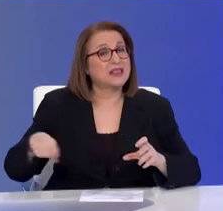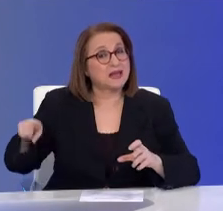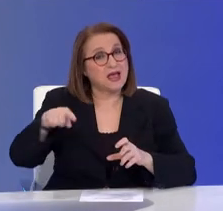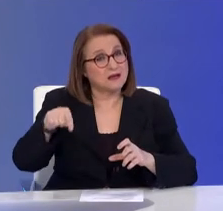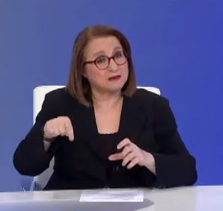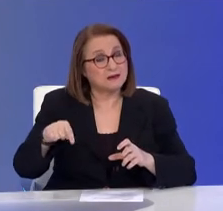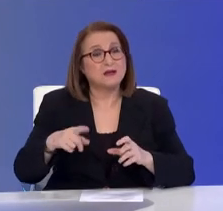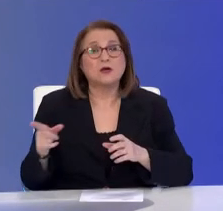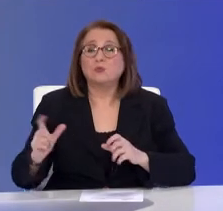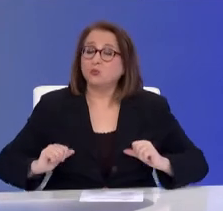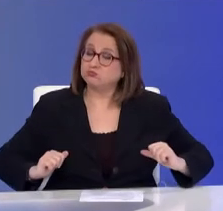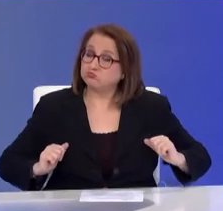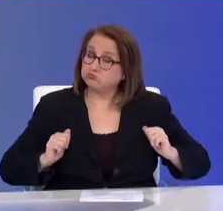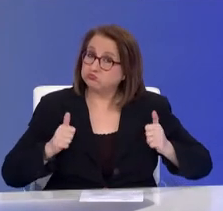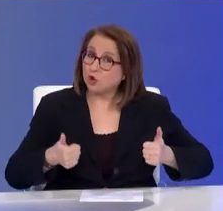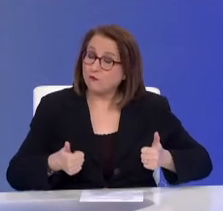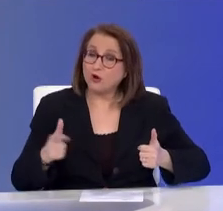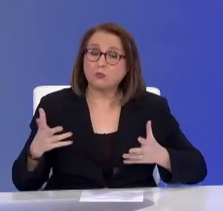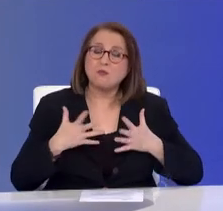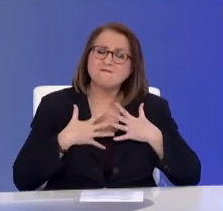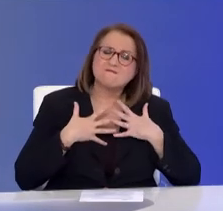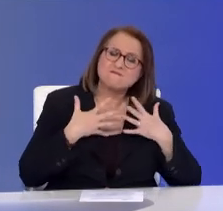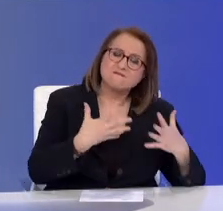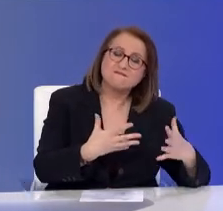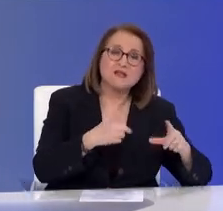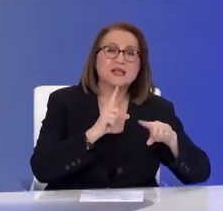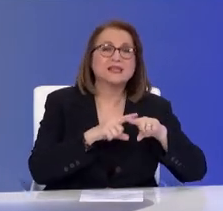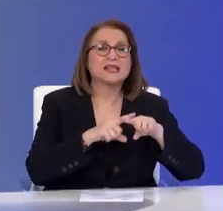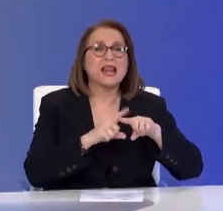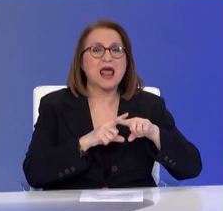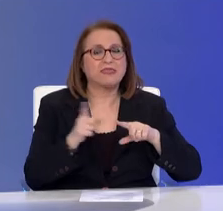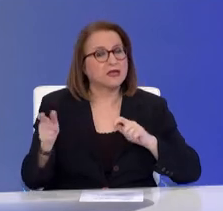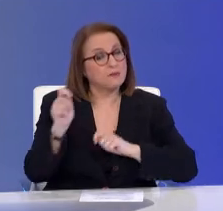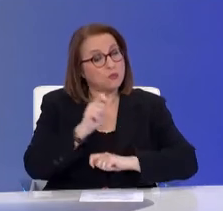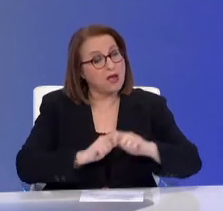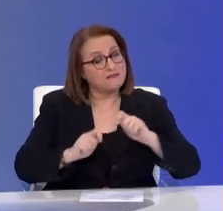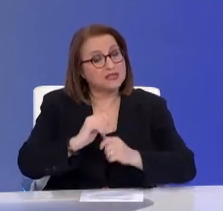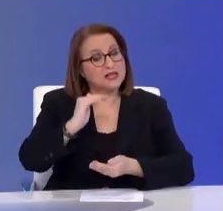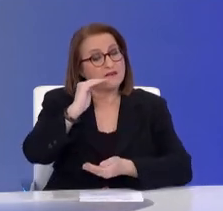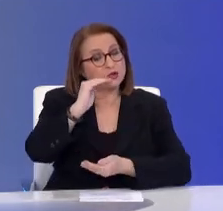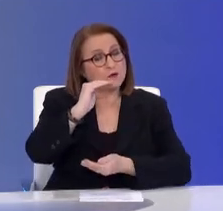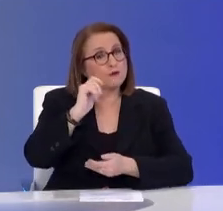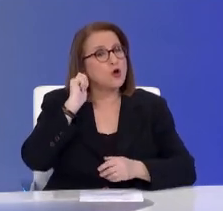για την πρωτοβουλία τους να δημιουργήσουν αυτό το βραβείο Lord Byron.